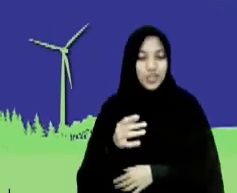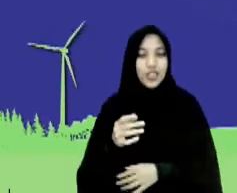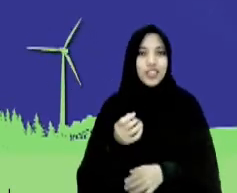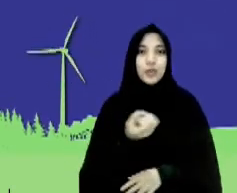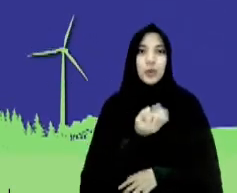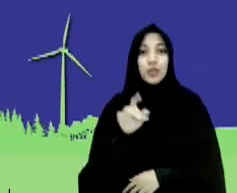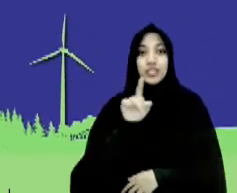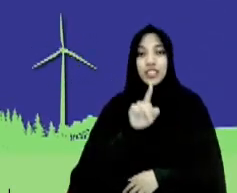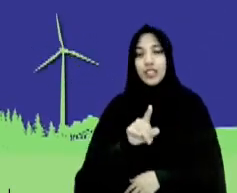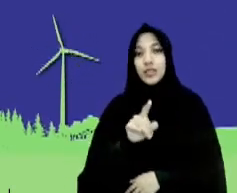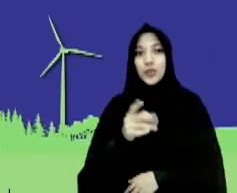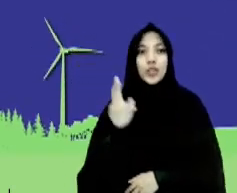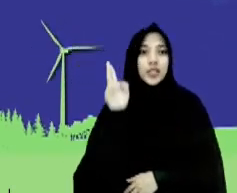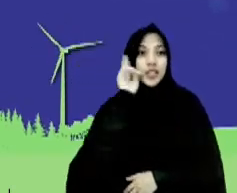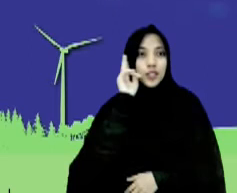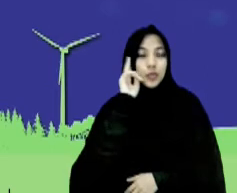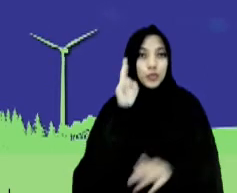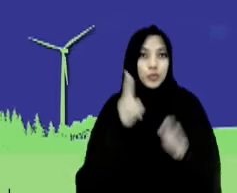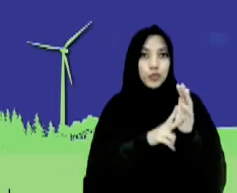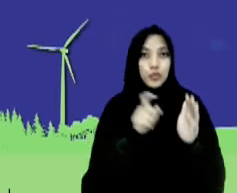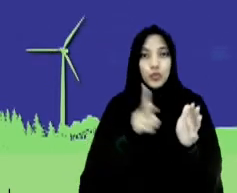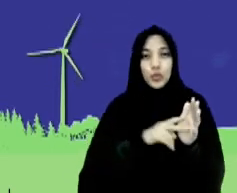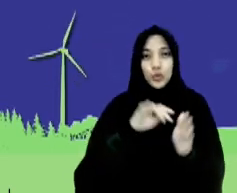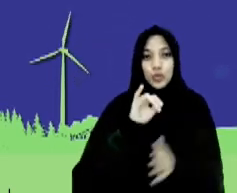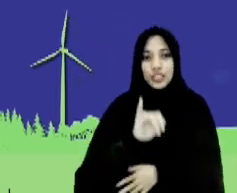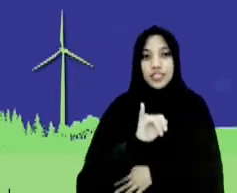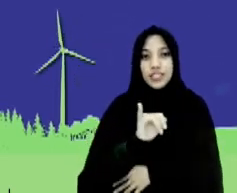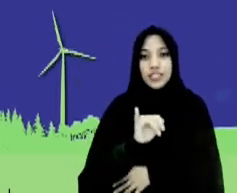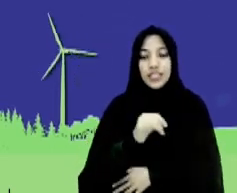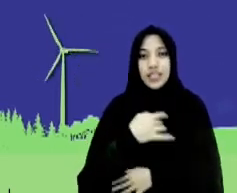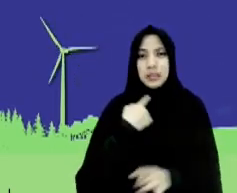tadi nomor mungkb ini